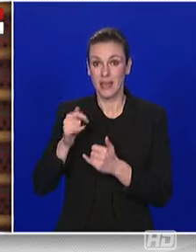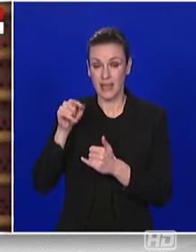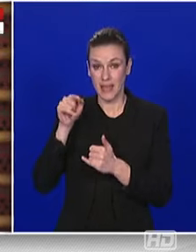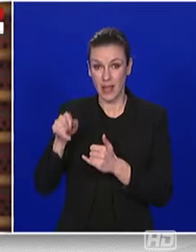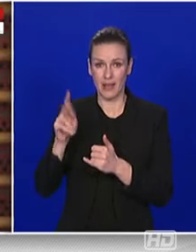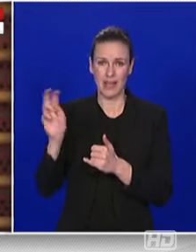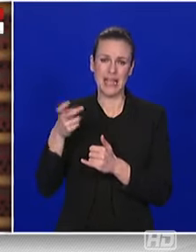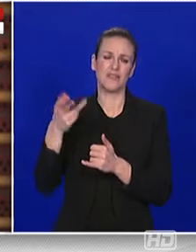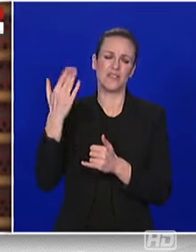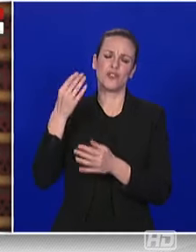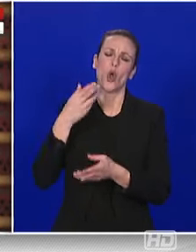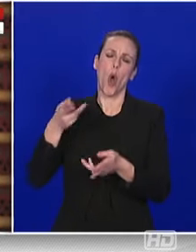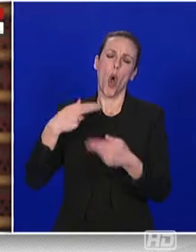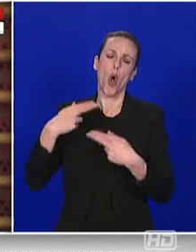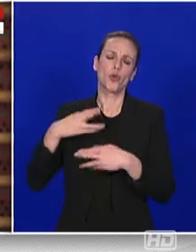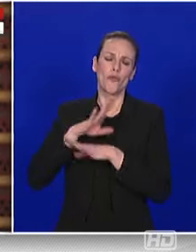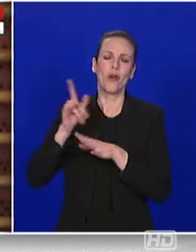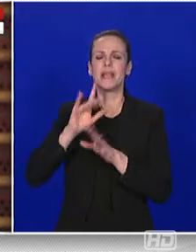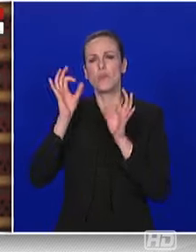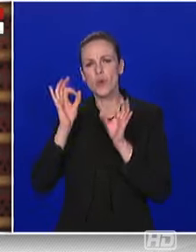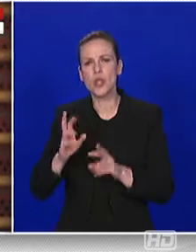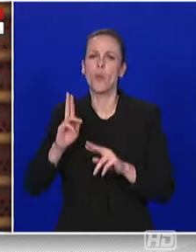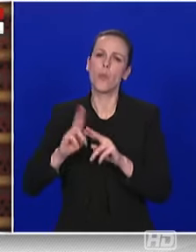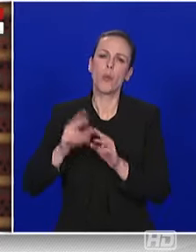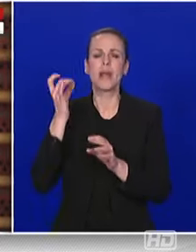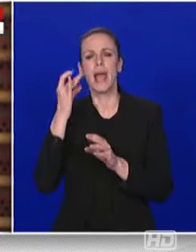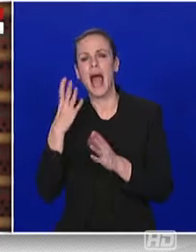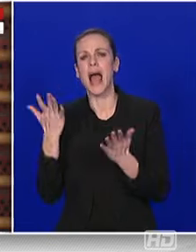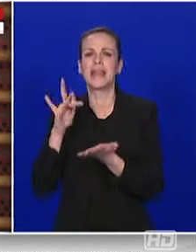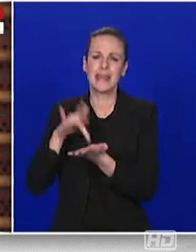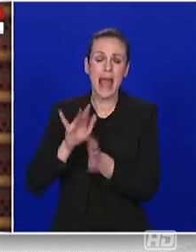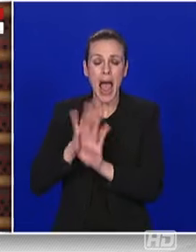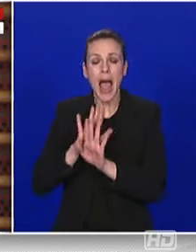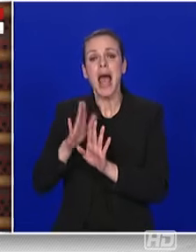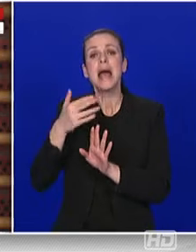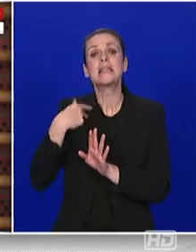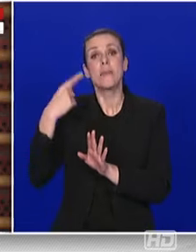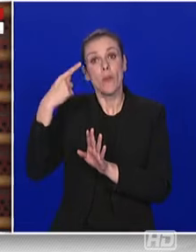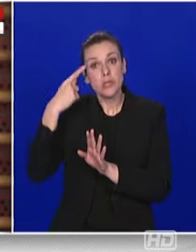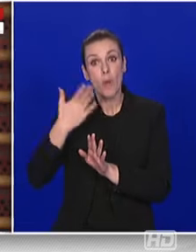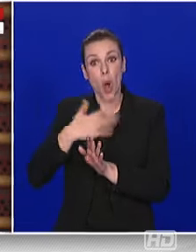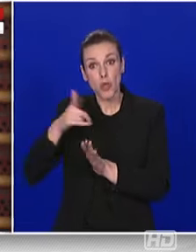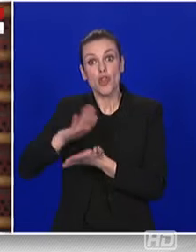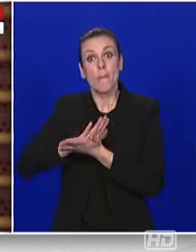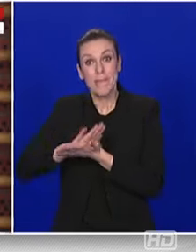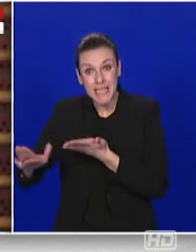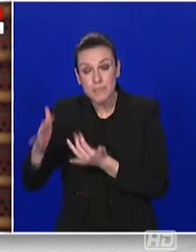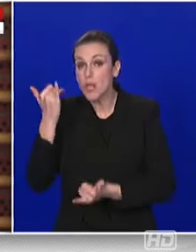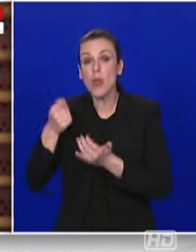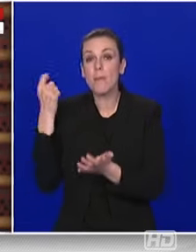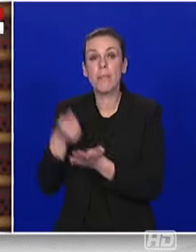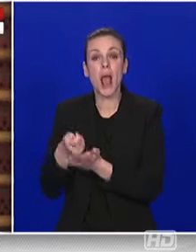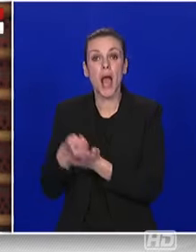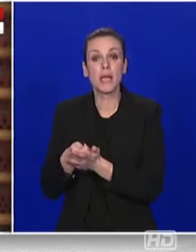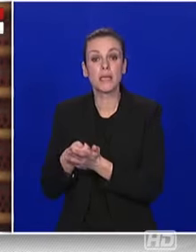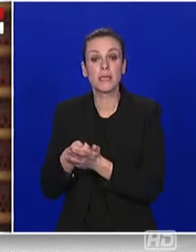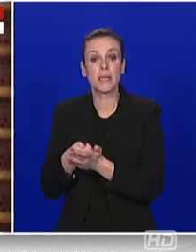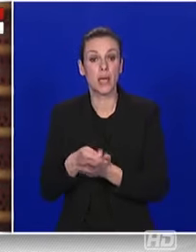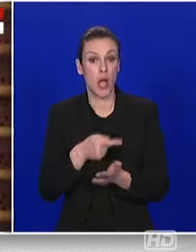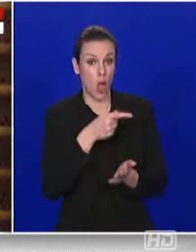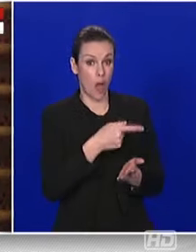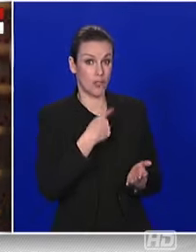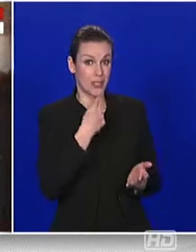svima odgovarali da još nismo sigurni kada ni gdje, a znamo li hoće li biti besplatni? Mislite ovo što